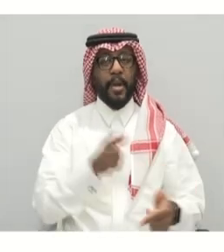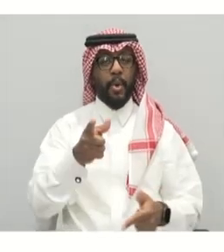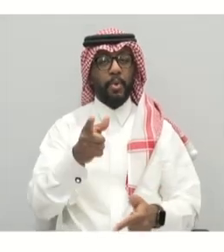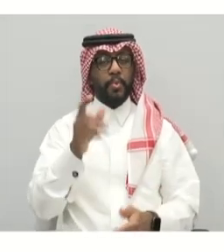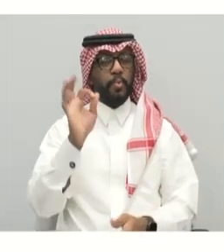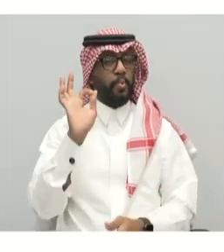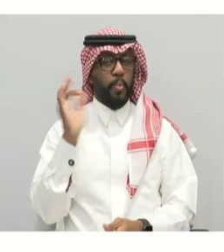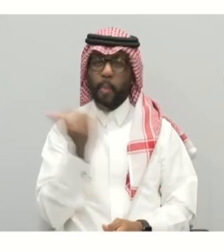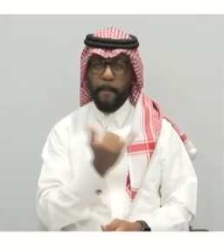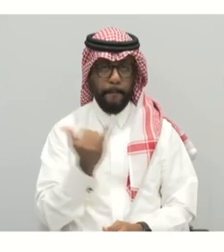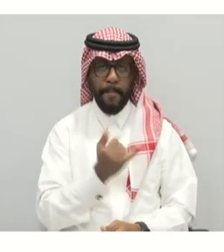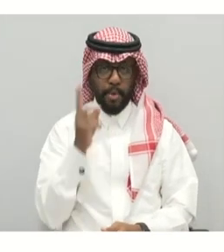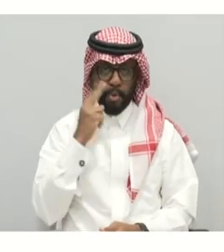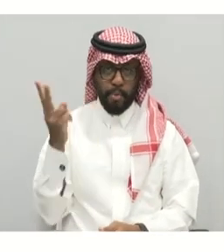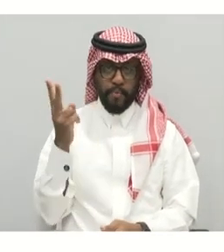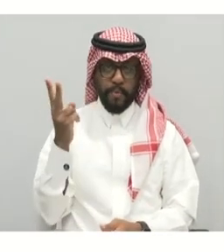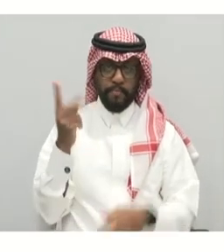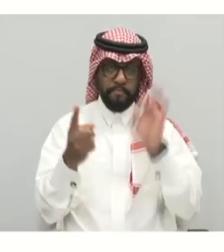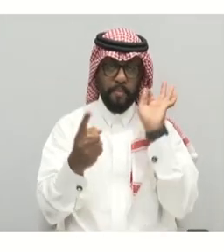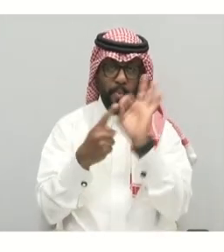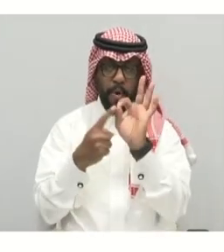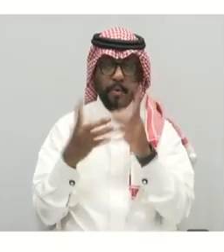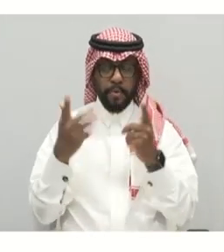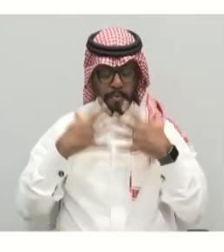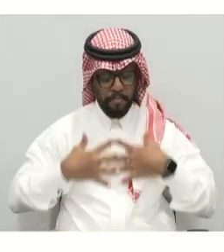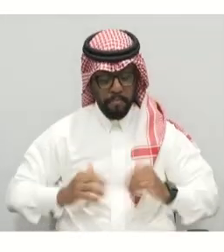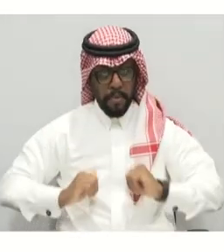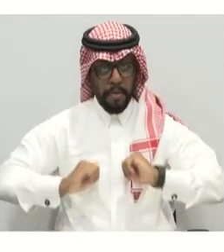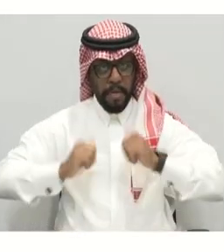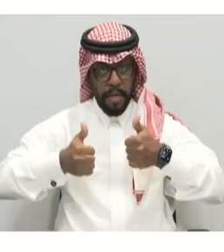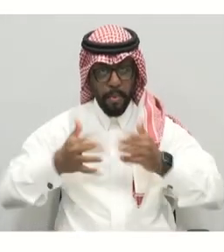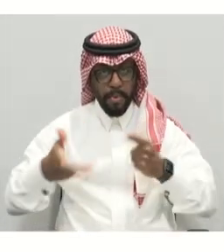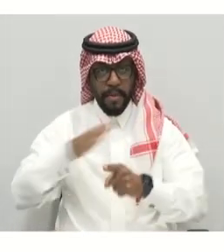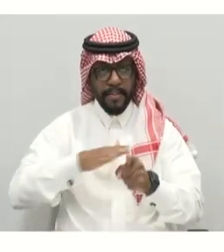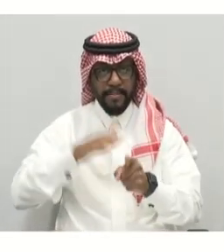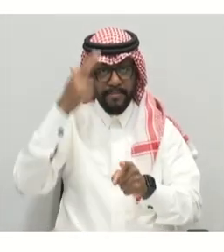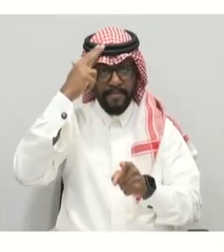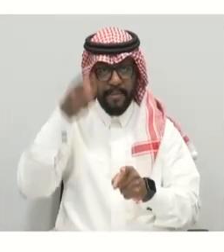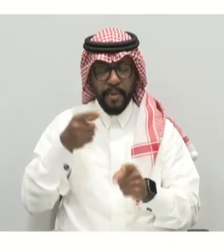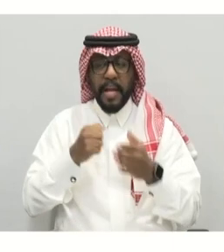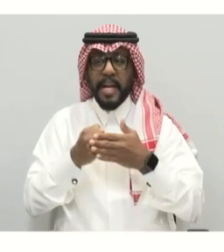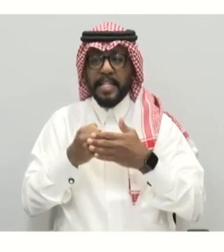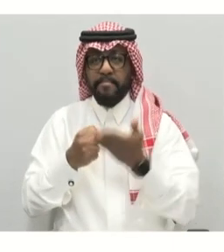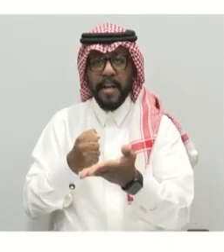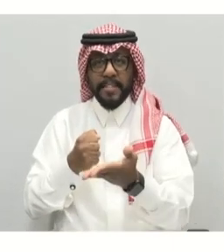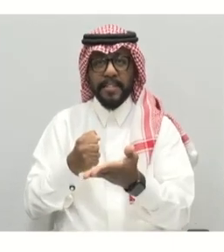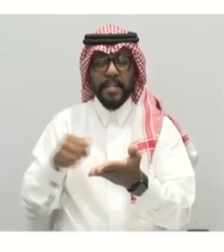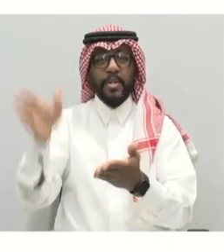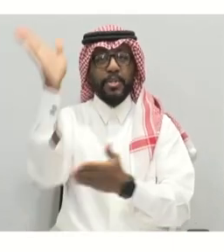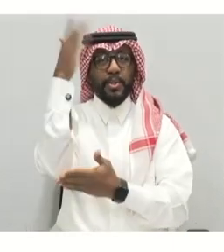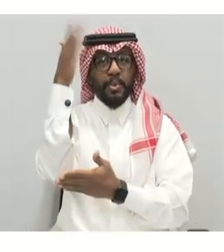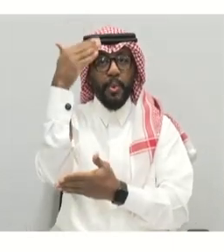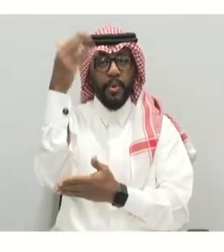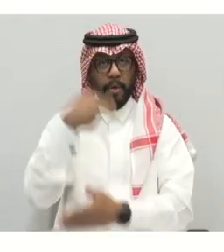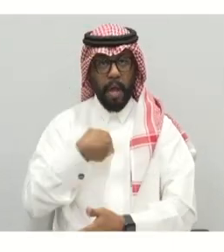لذلك فاننا نستنتج دور المواطن الصالح في خدمه الوطن ما